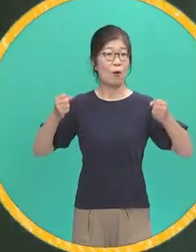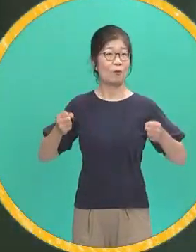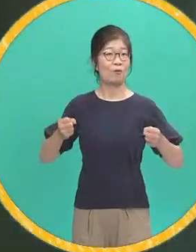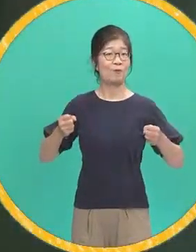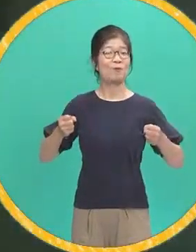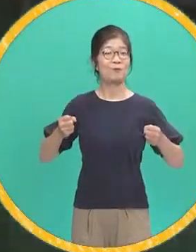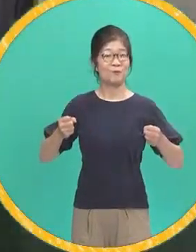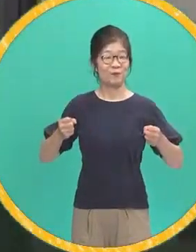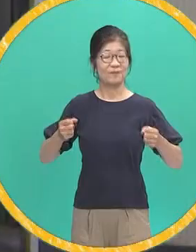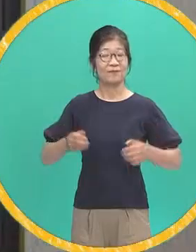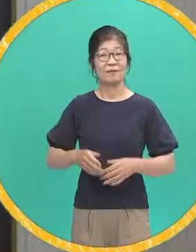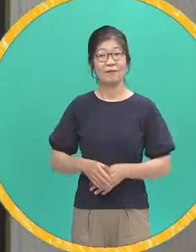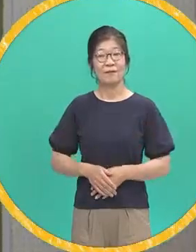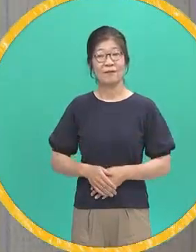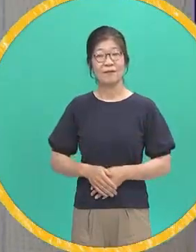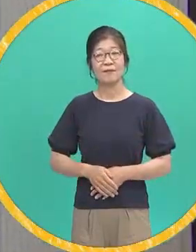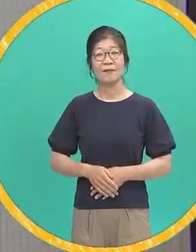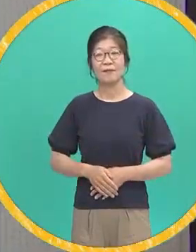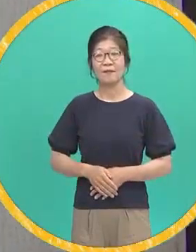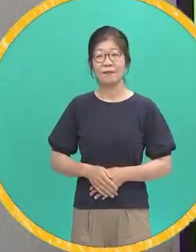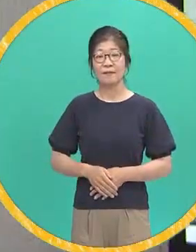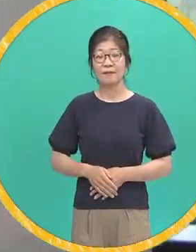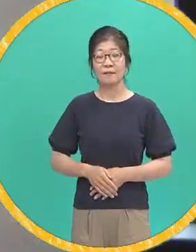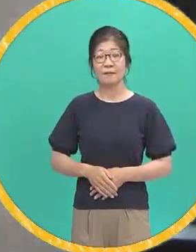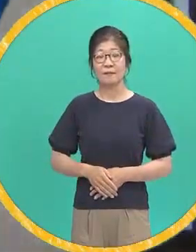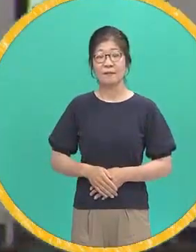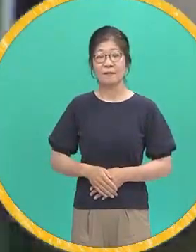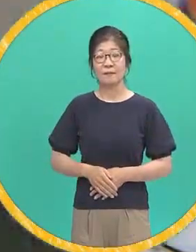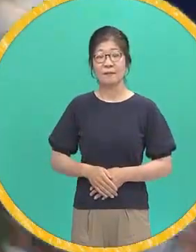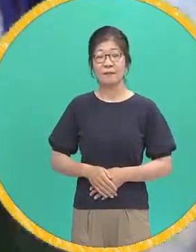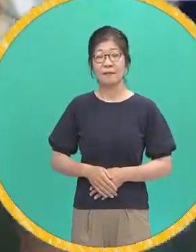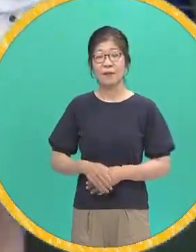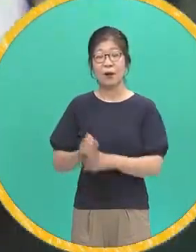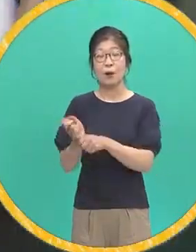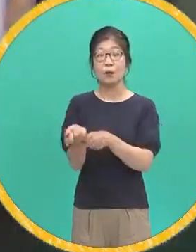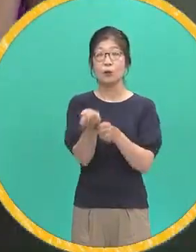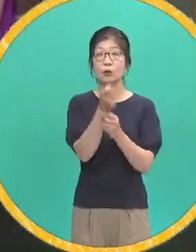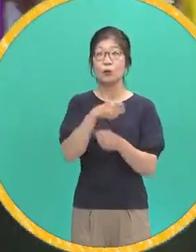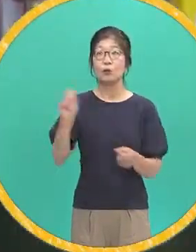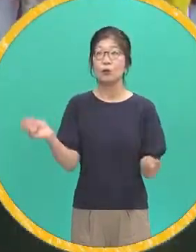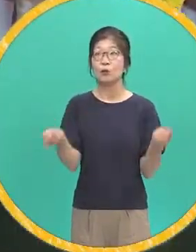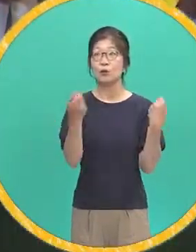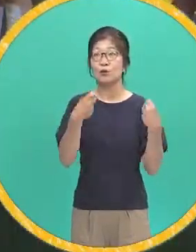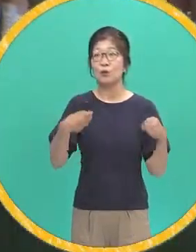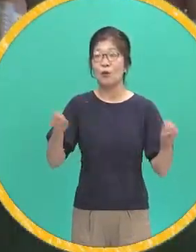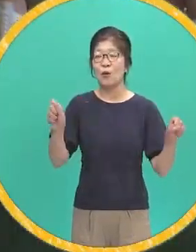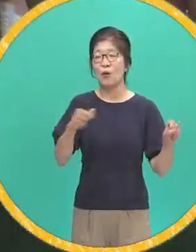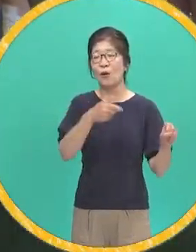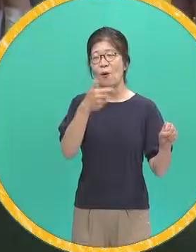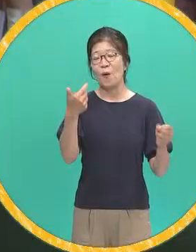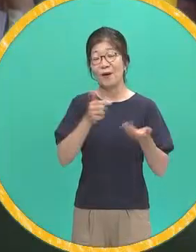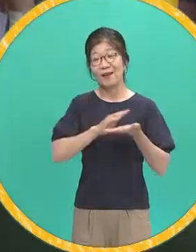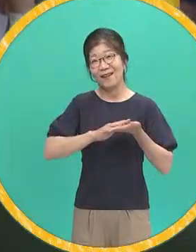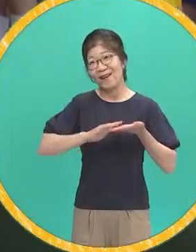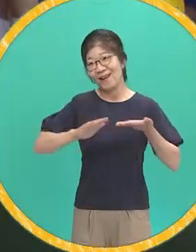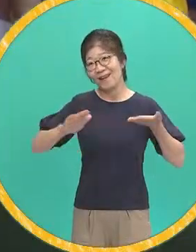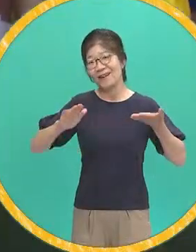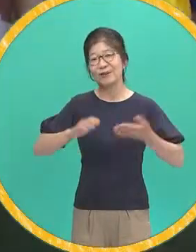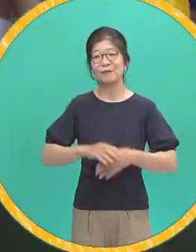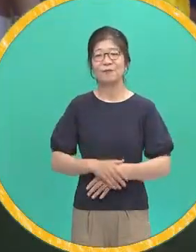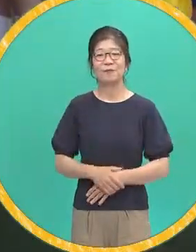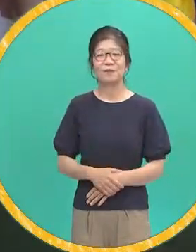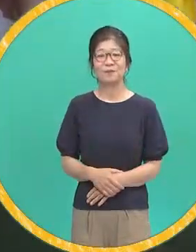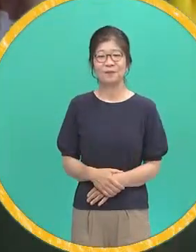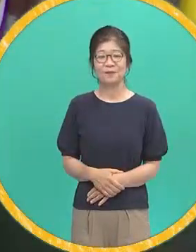つけてちょっとリボンみたいな感じで振ってみるとすごくヒラヒラなびいて綺麗な